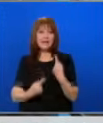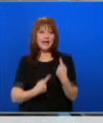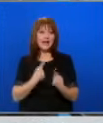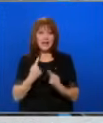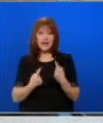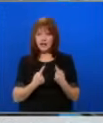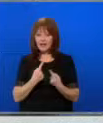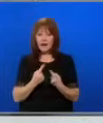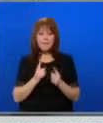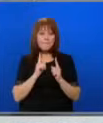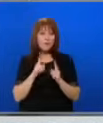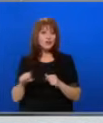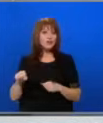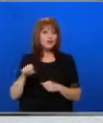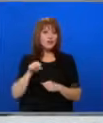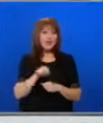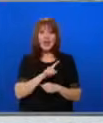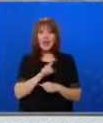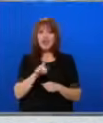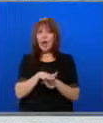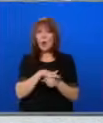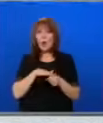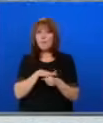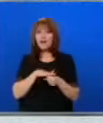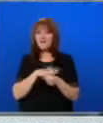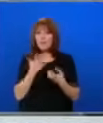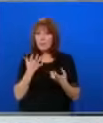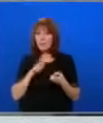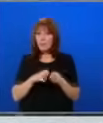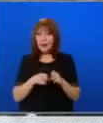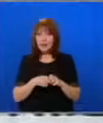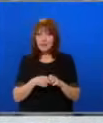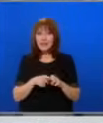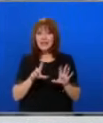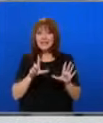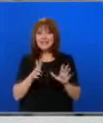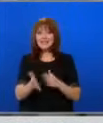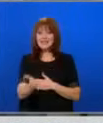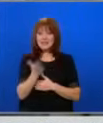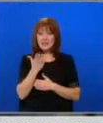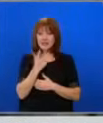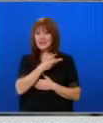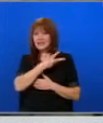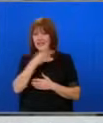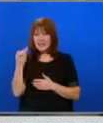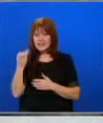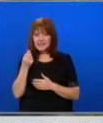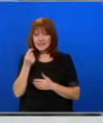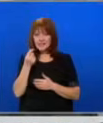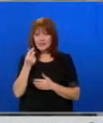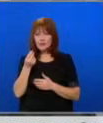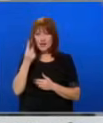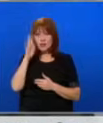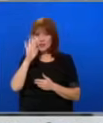до непоправими последици. От друга страна, предното стъкло е 7300 лева, 1300 лева е страничното